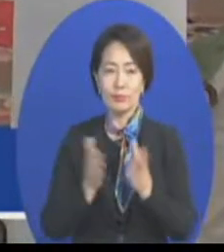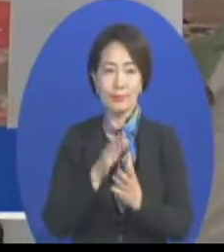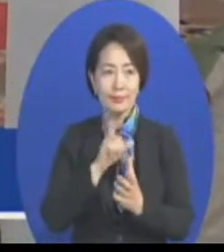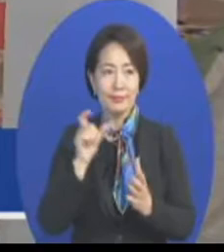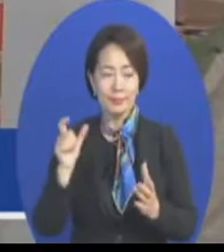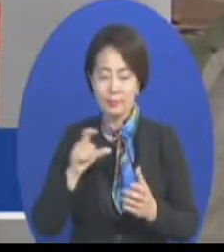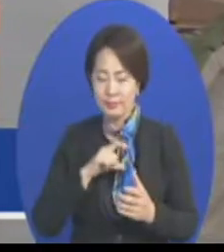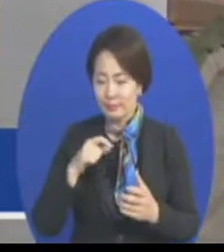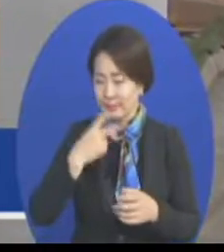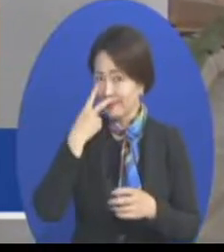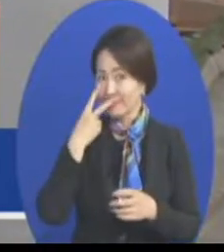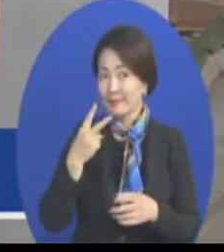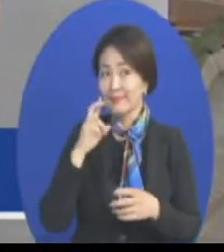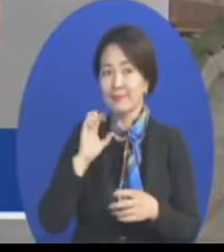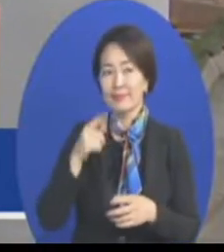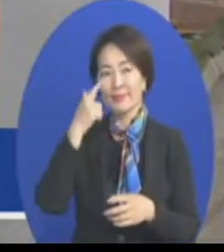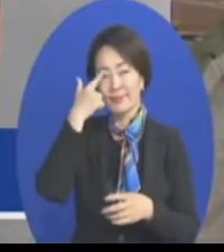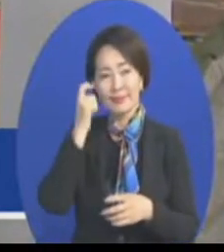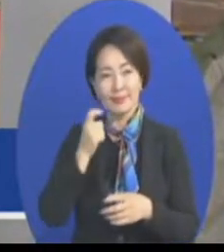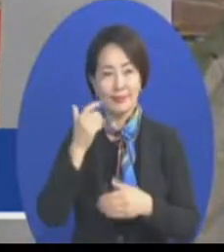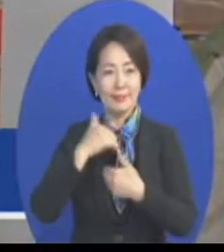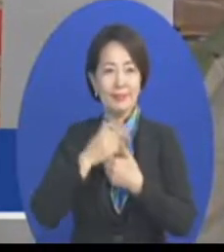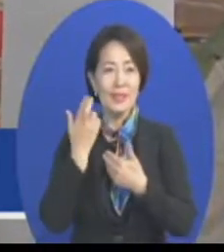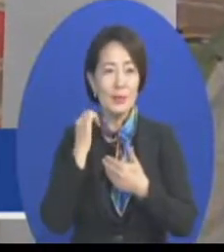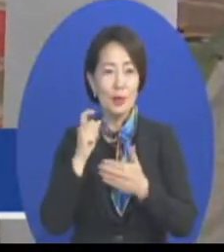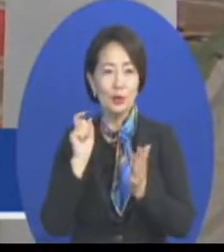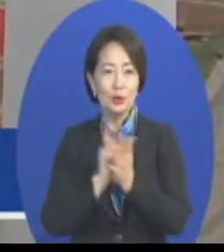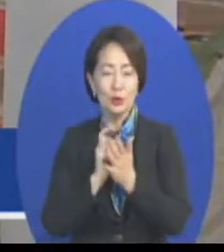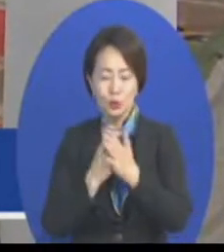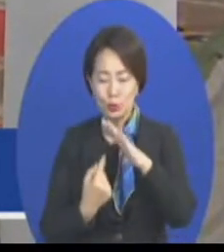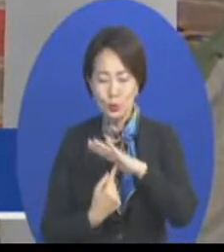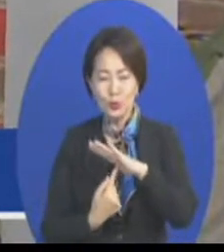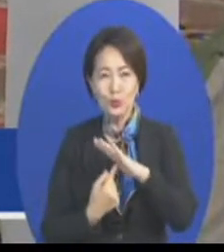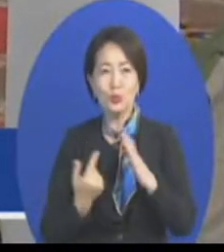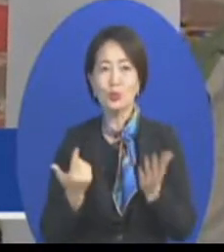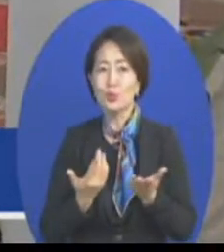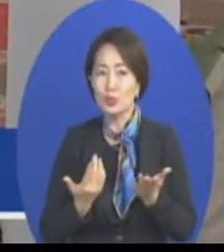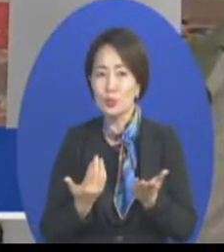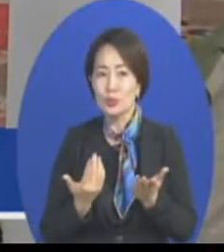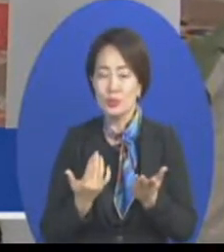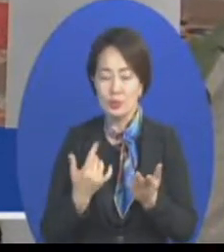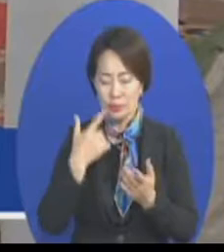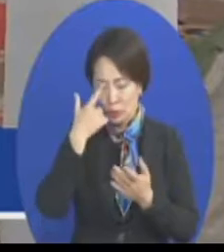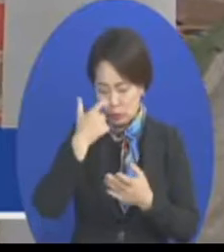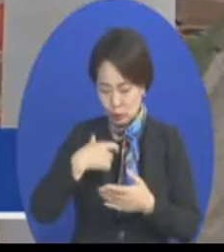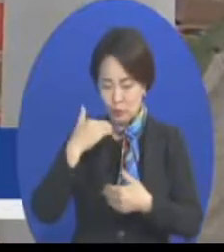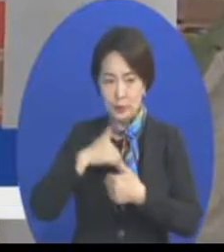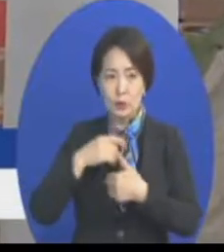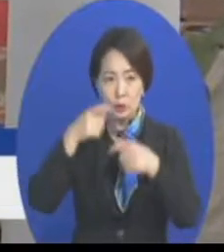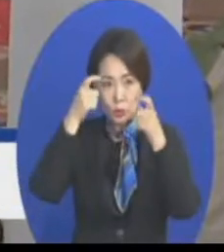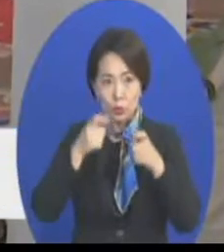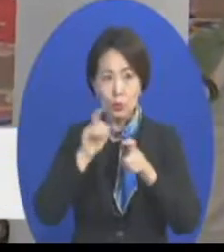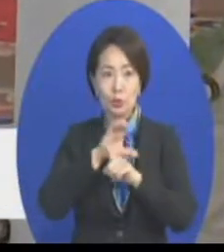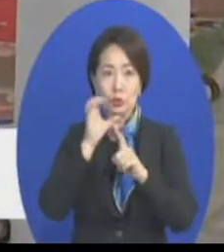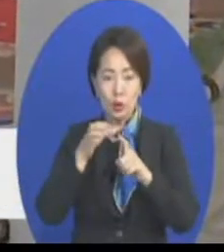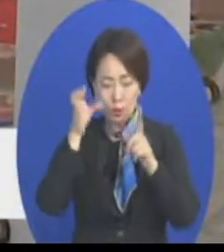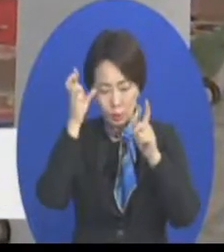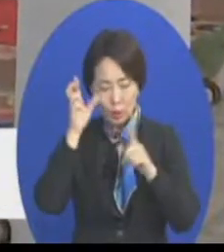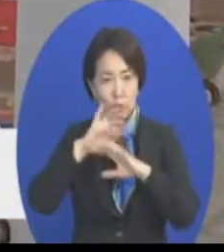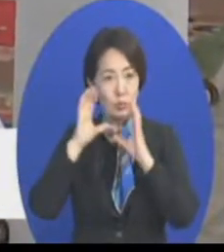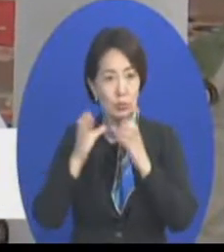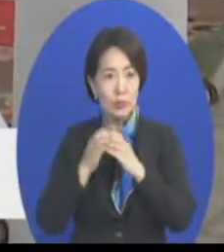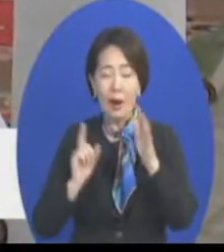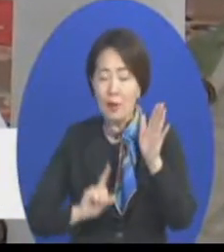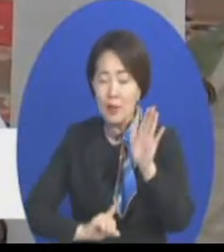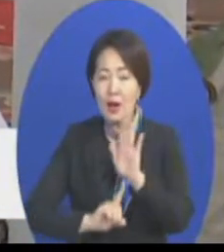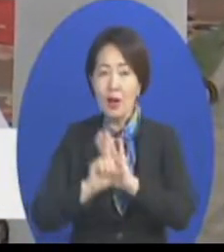үндсэн нь бол одоо Монгол хүн байх хамгийн гол суурь одоо тэр соёл хүмүүжил соёл боловсрал гэдэг